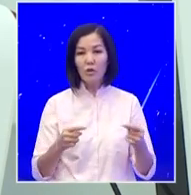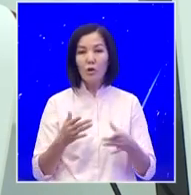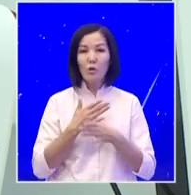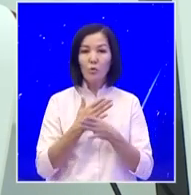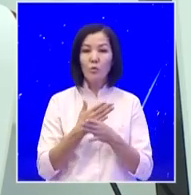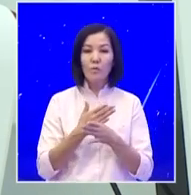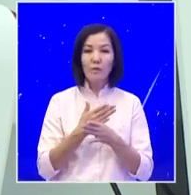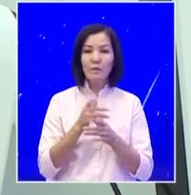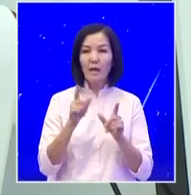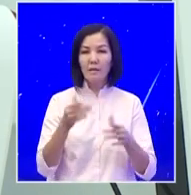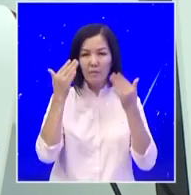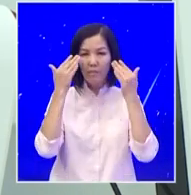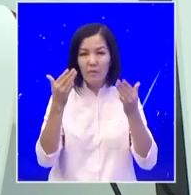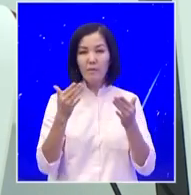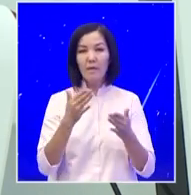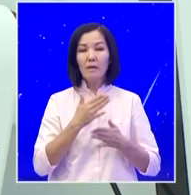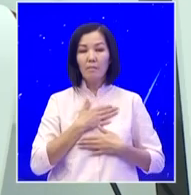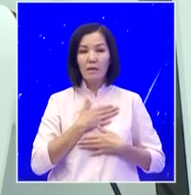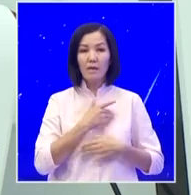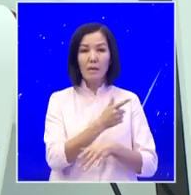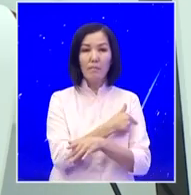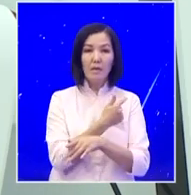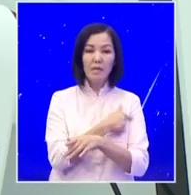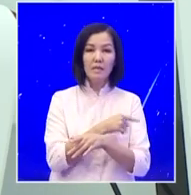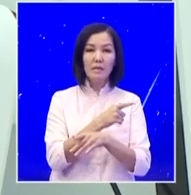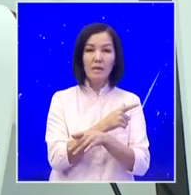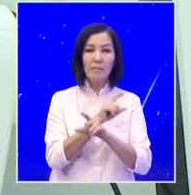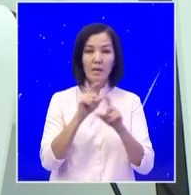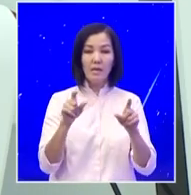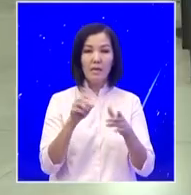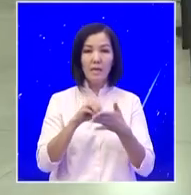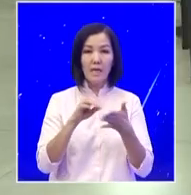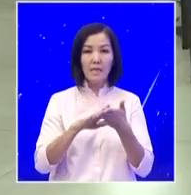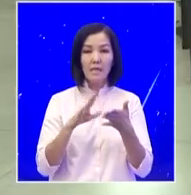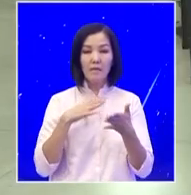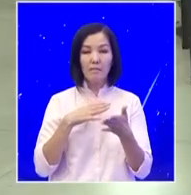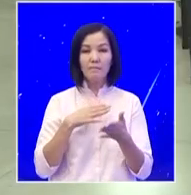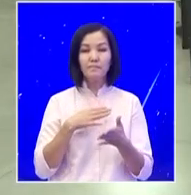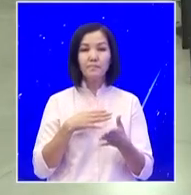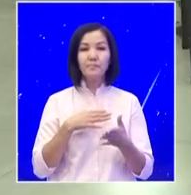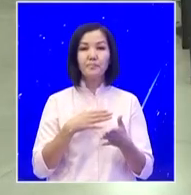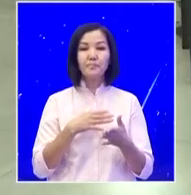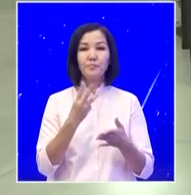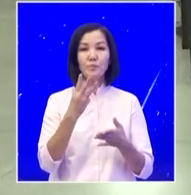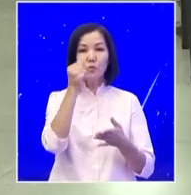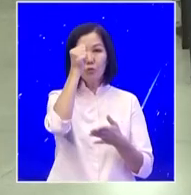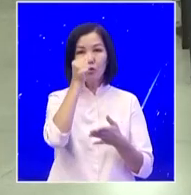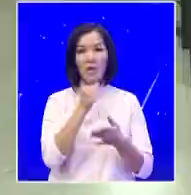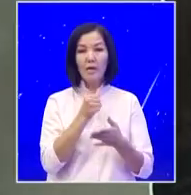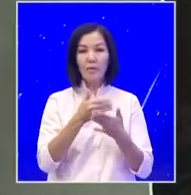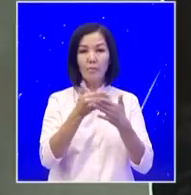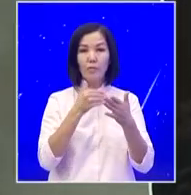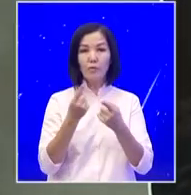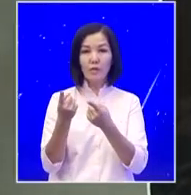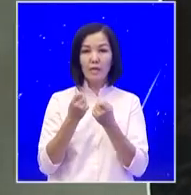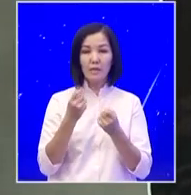оны көп ұқпайды. Және де медицина поликлиникаларға тіркейміз адамдарды. Жұмысқа волонтерлар 3 ай бұрын тартылды. Олардың жалпы